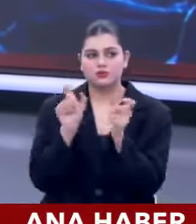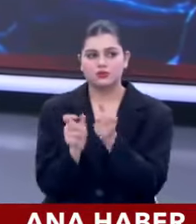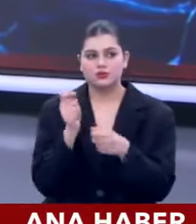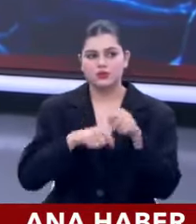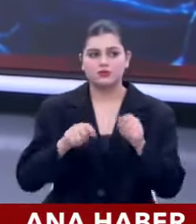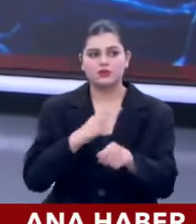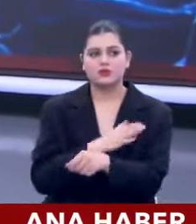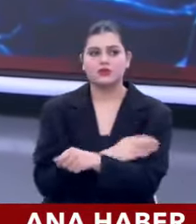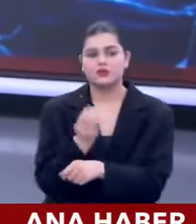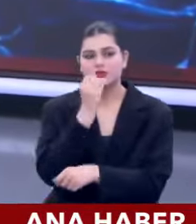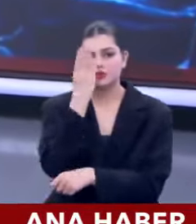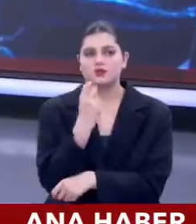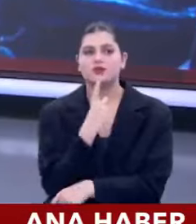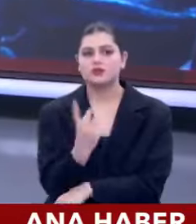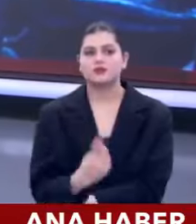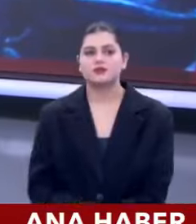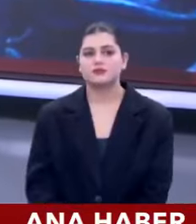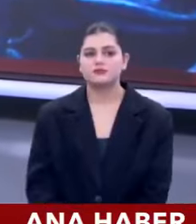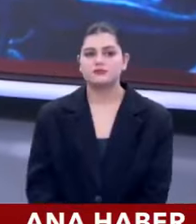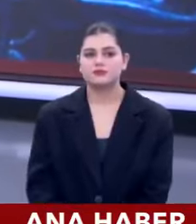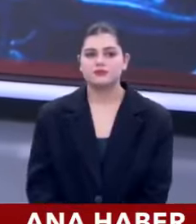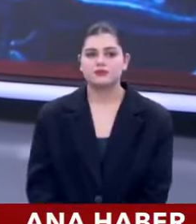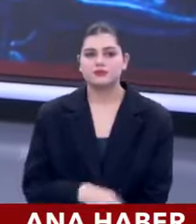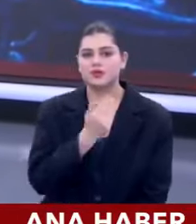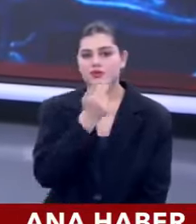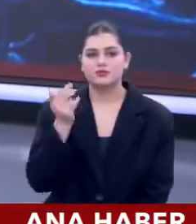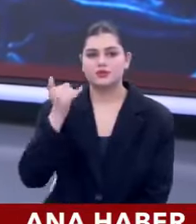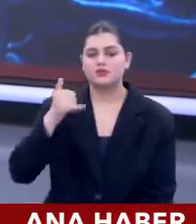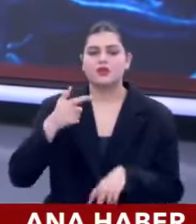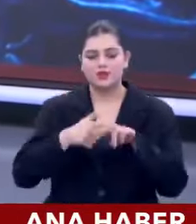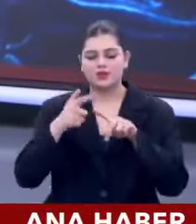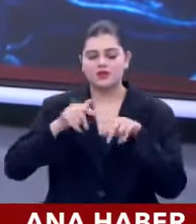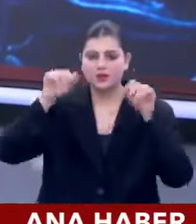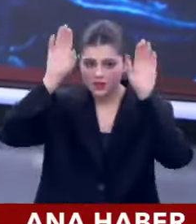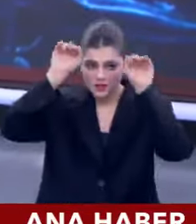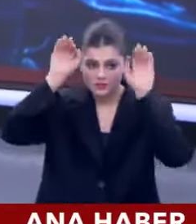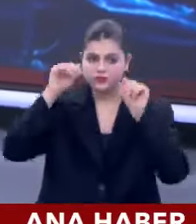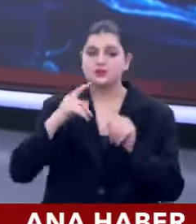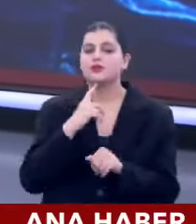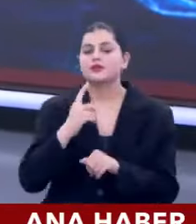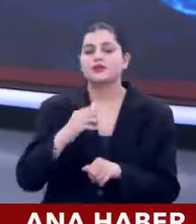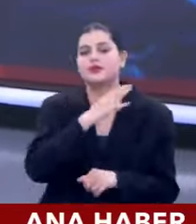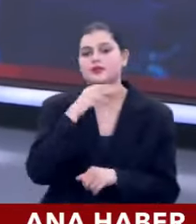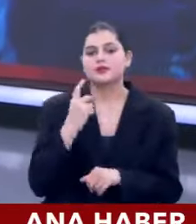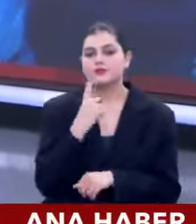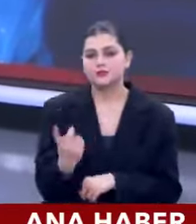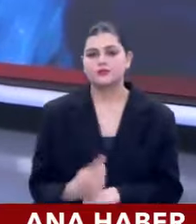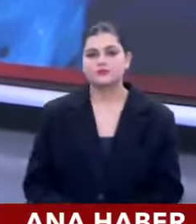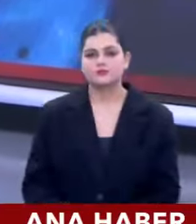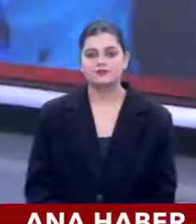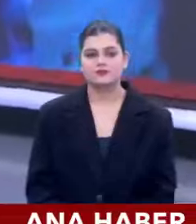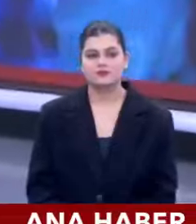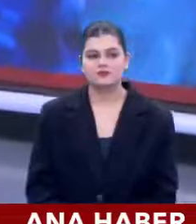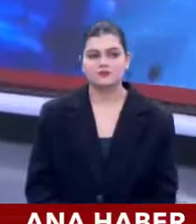yapıp vatandaşa yedirecek verdi 700 kilo at ve eşek etini Evet hadiseyi anlatayım